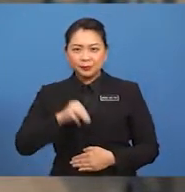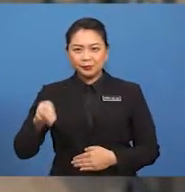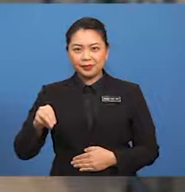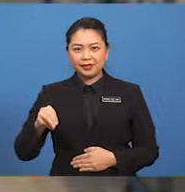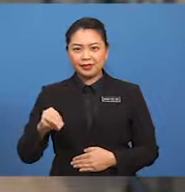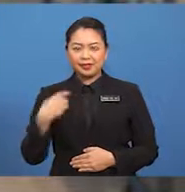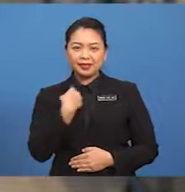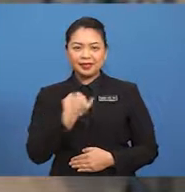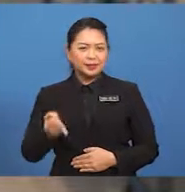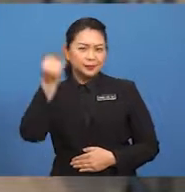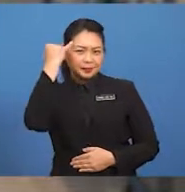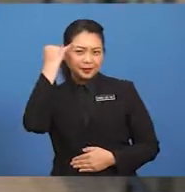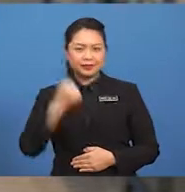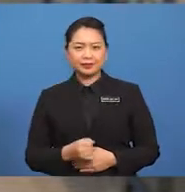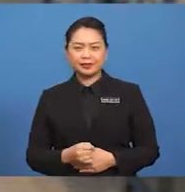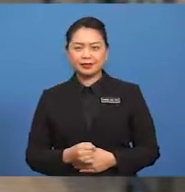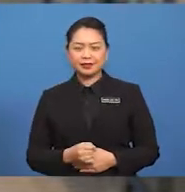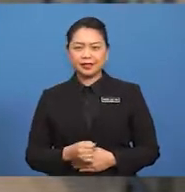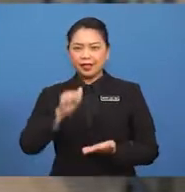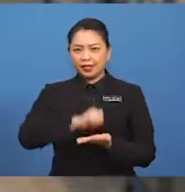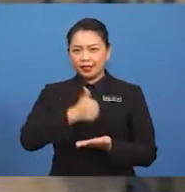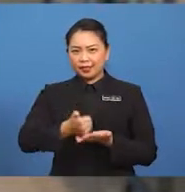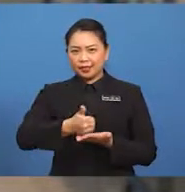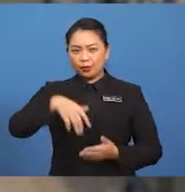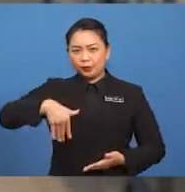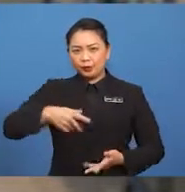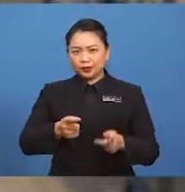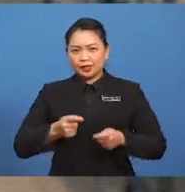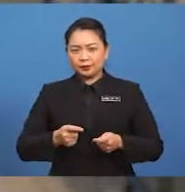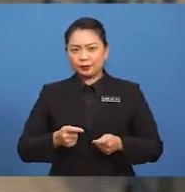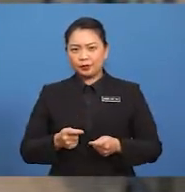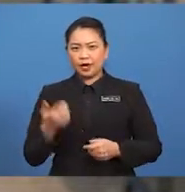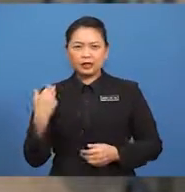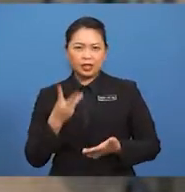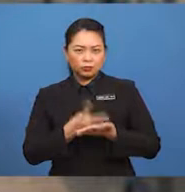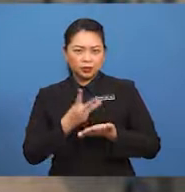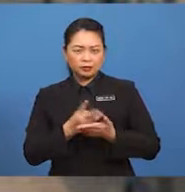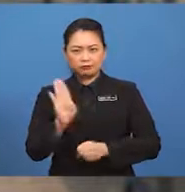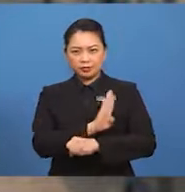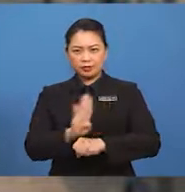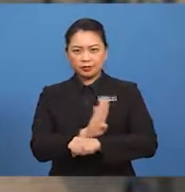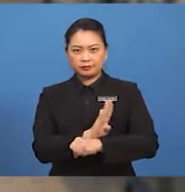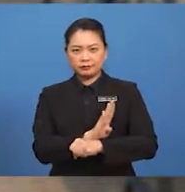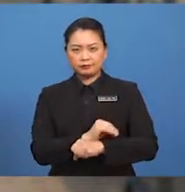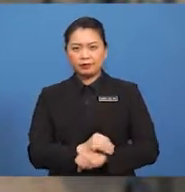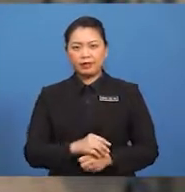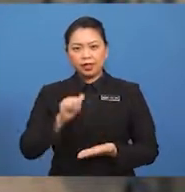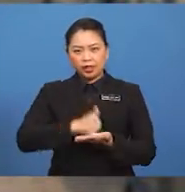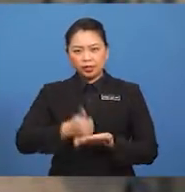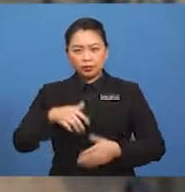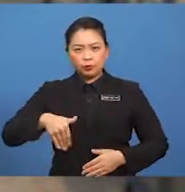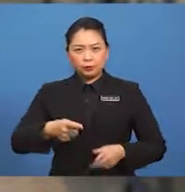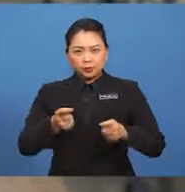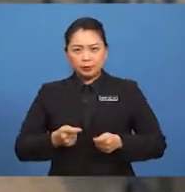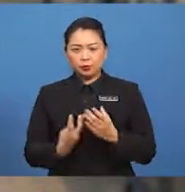Murid-murid, kita imbas kembali. Akaun belum terima merupakan aset perniagaan. Akaun belum terima